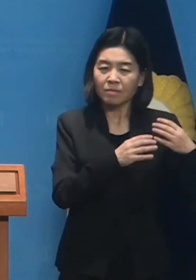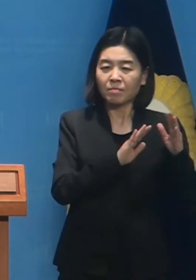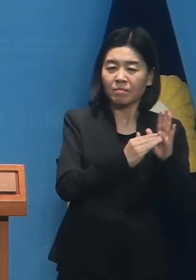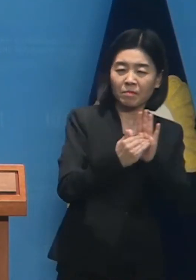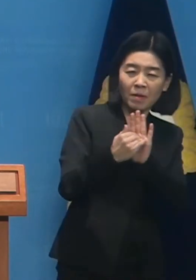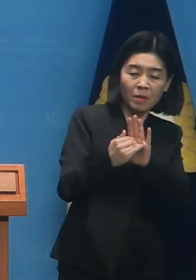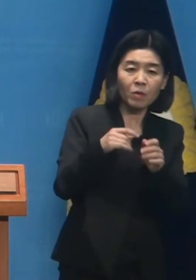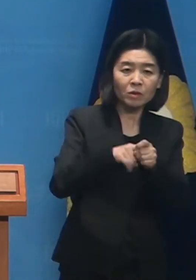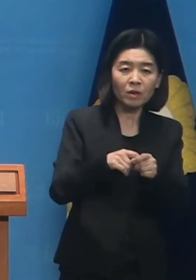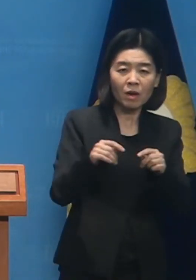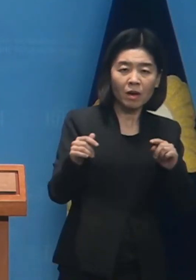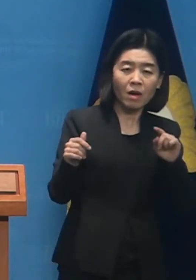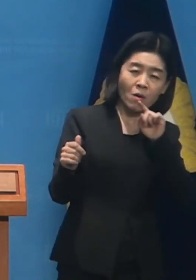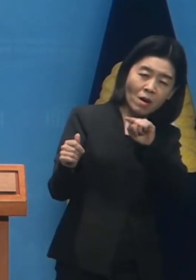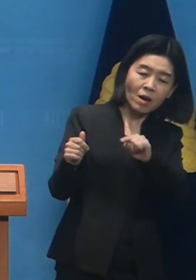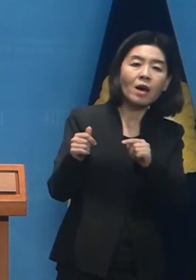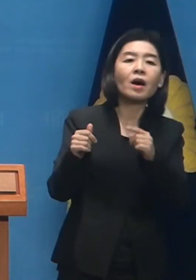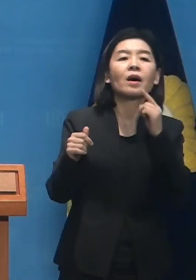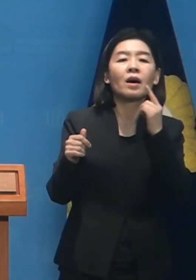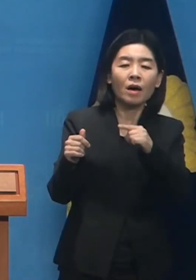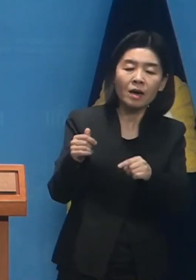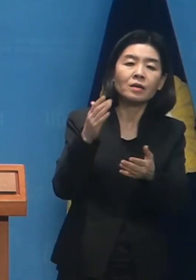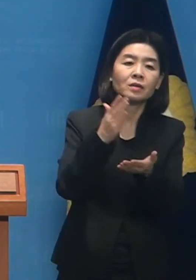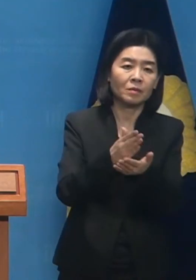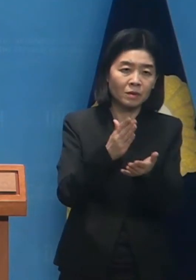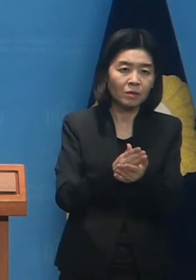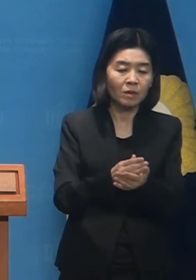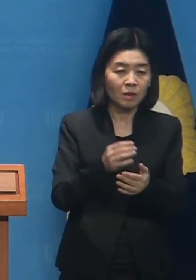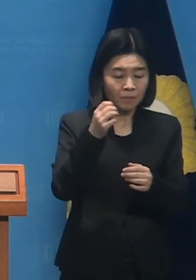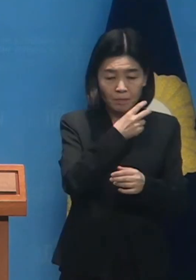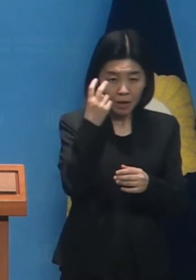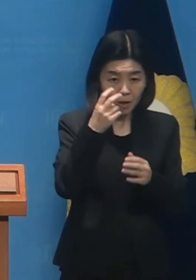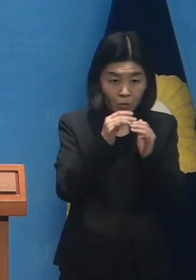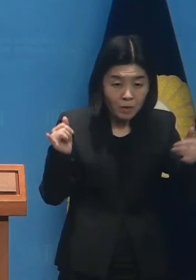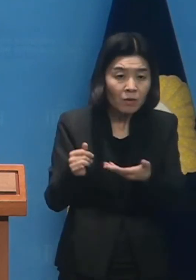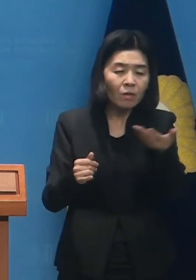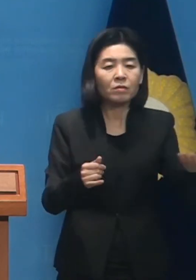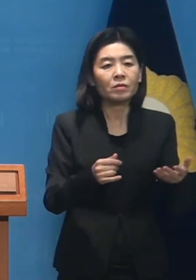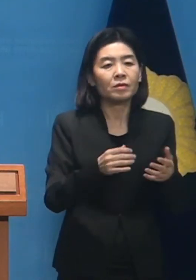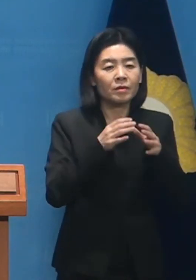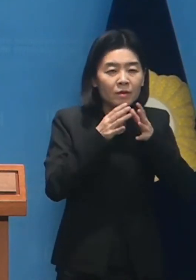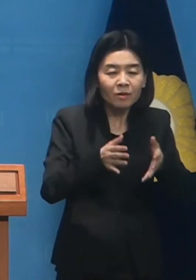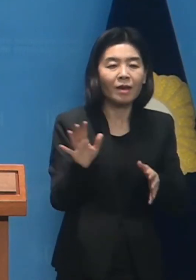자꾸 화살을 다른 사람에게 돌리지 마십시오. 현명한 국민들은 더 이상 속지 않습니다.